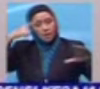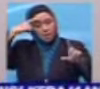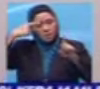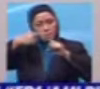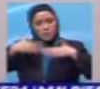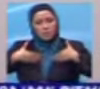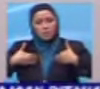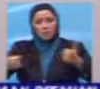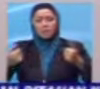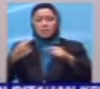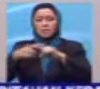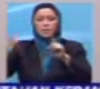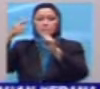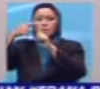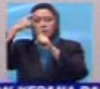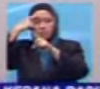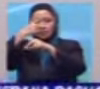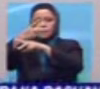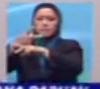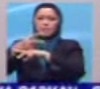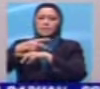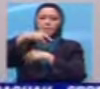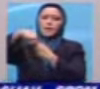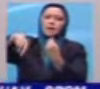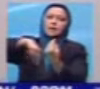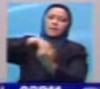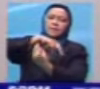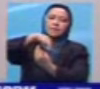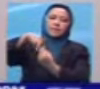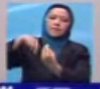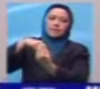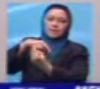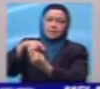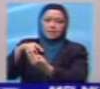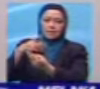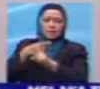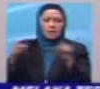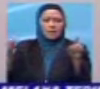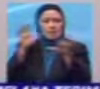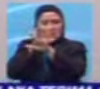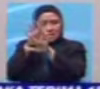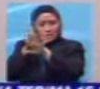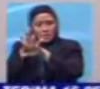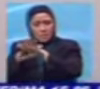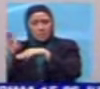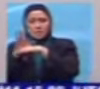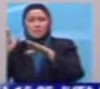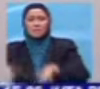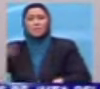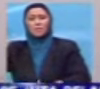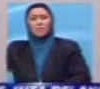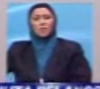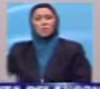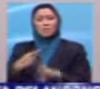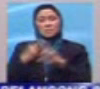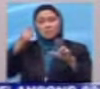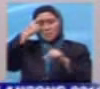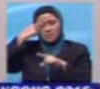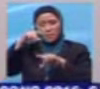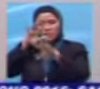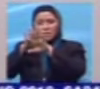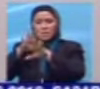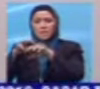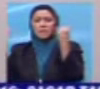bertujuan memelihara alam sekitar. Namun masih ramai peniaga belum bersedia kerana mentaliti masyarakat kita masih